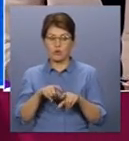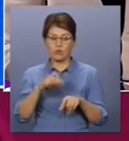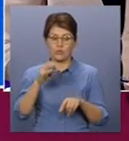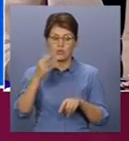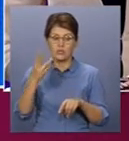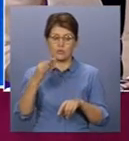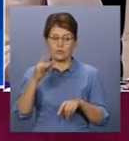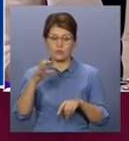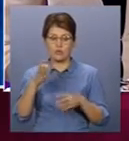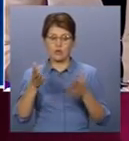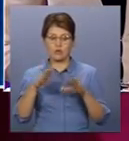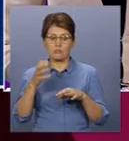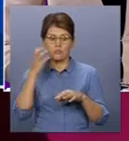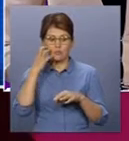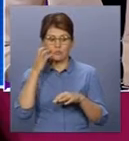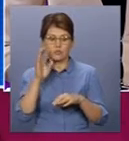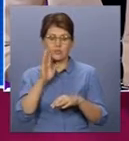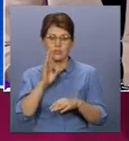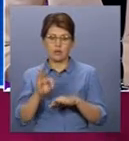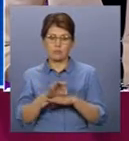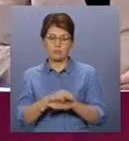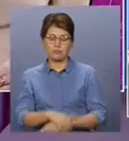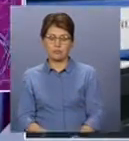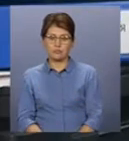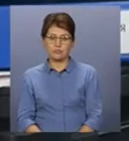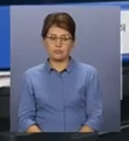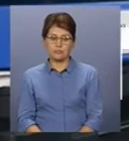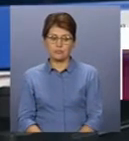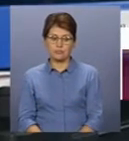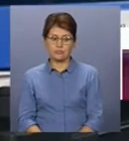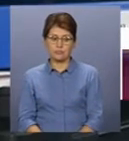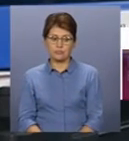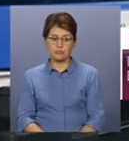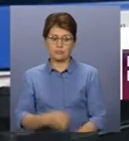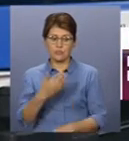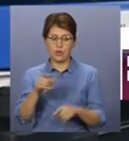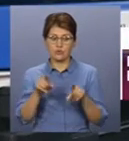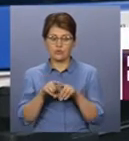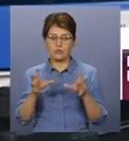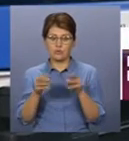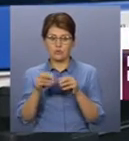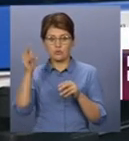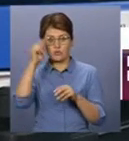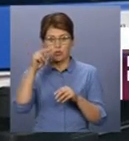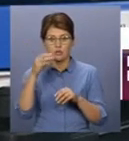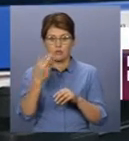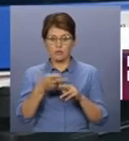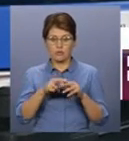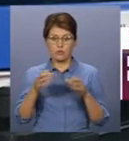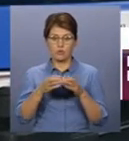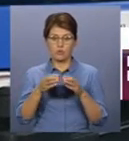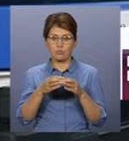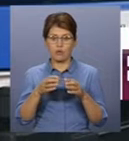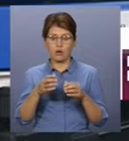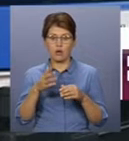третьего курса осталась беременная супруга. Она тоже вместе с ним училась в этой группе и тоже готовилась